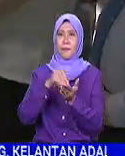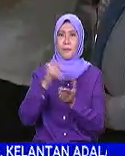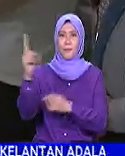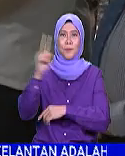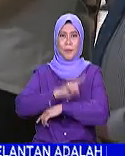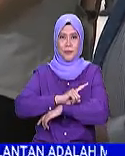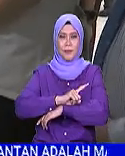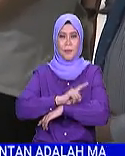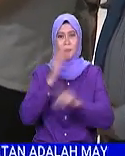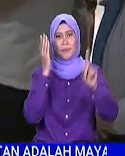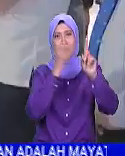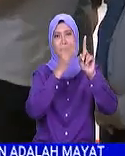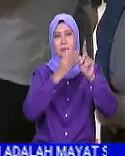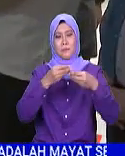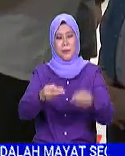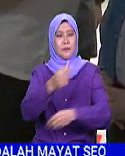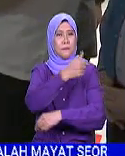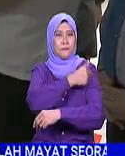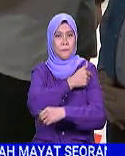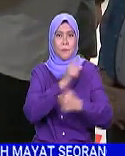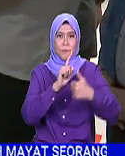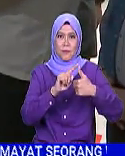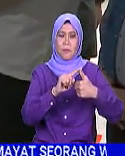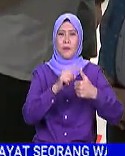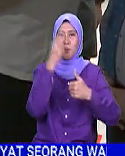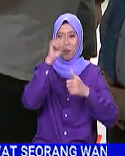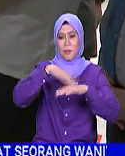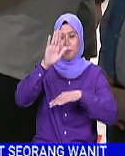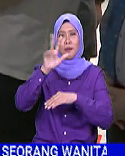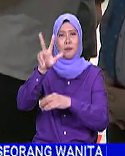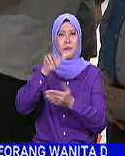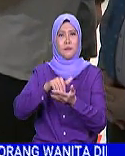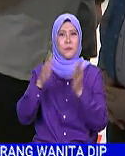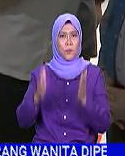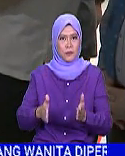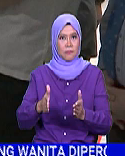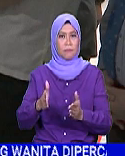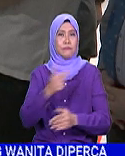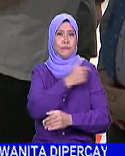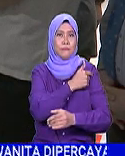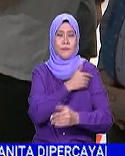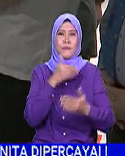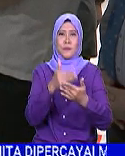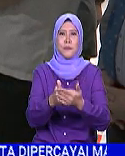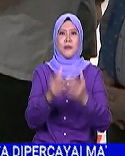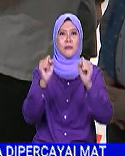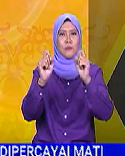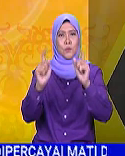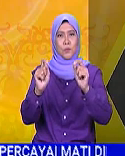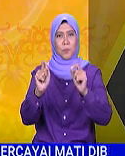1000-1500 akan memberikan suntikan Doors pertama kepada lebih 3000 penerima vaksin sehingga Sabtu